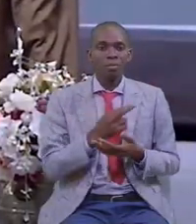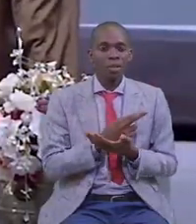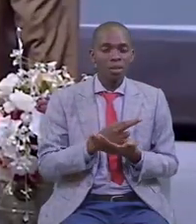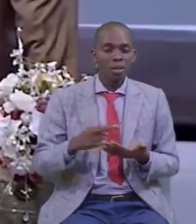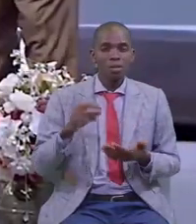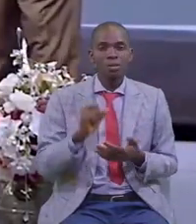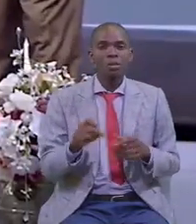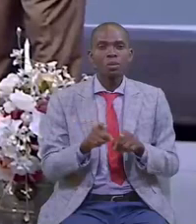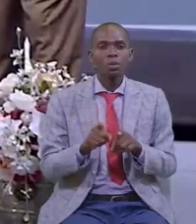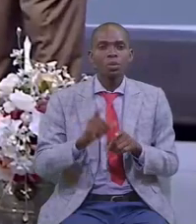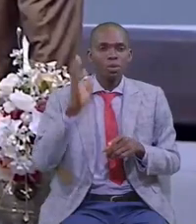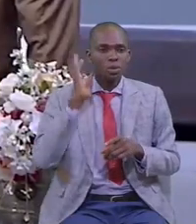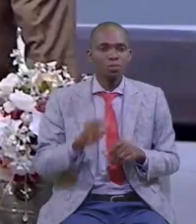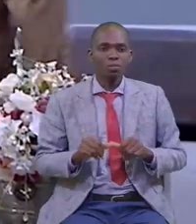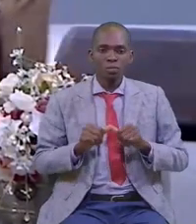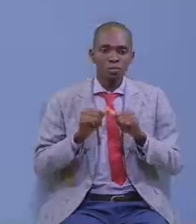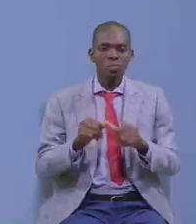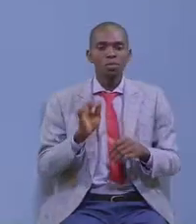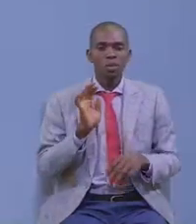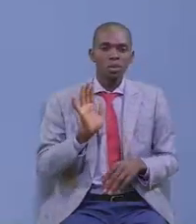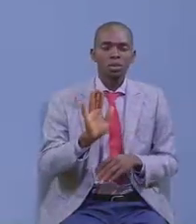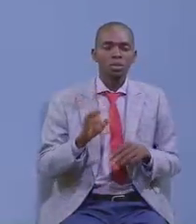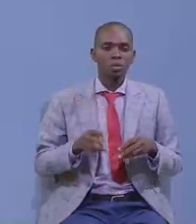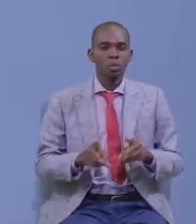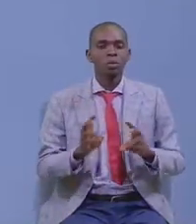Le juste demeure ferme dans sa voie.